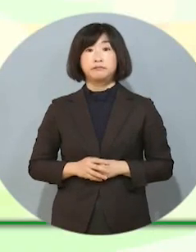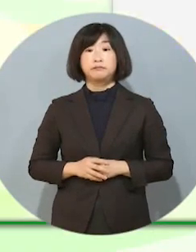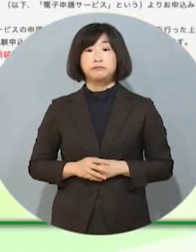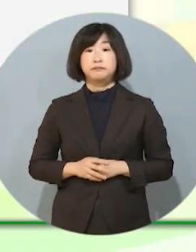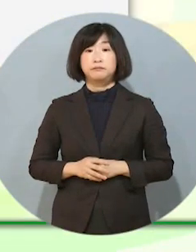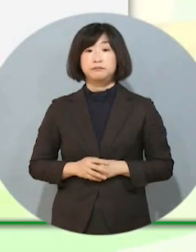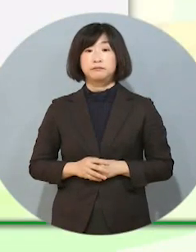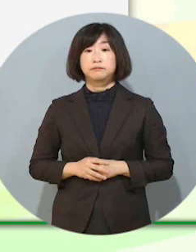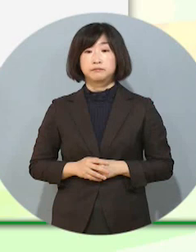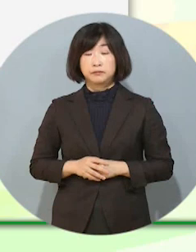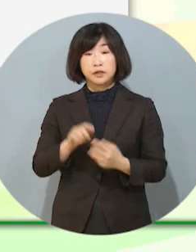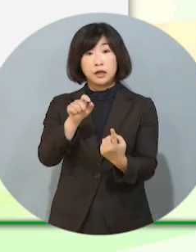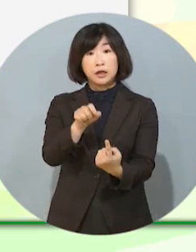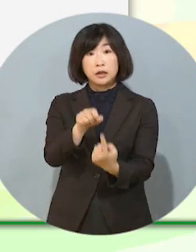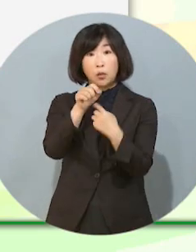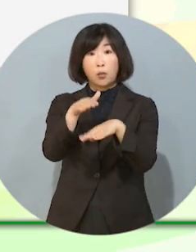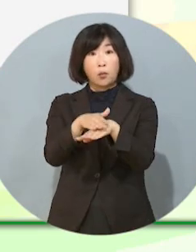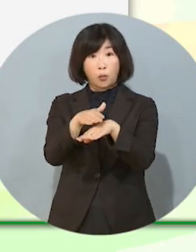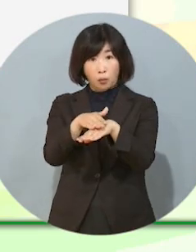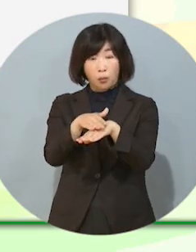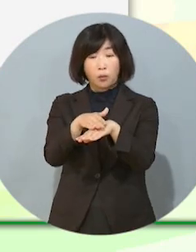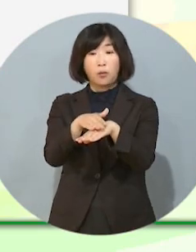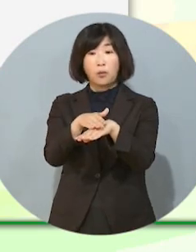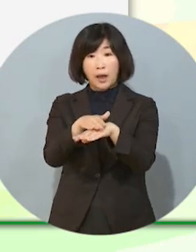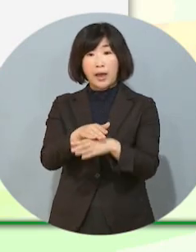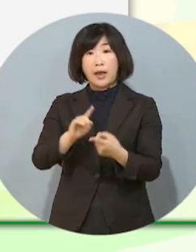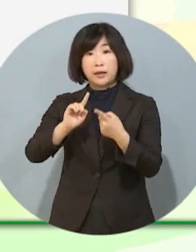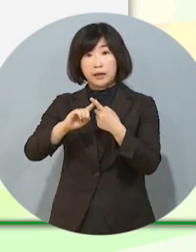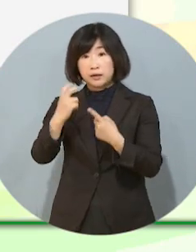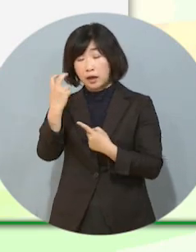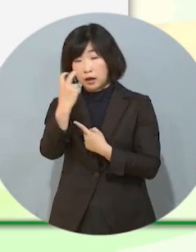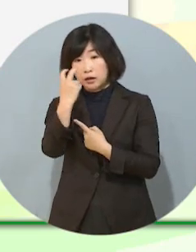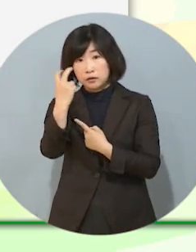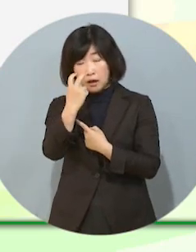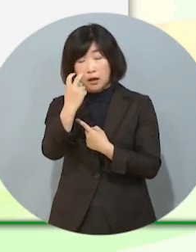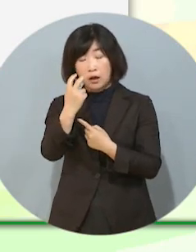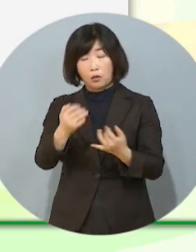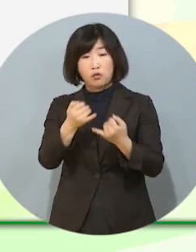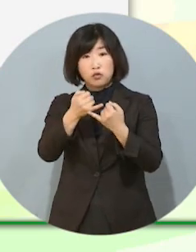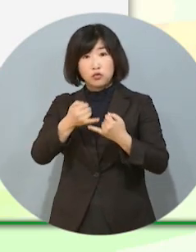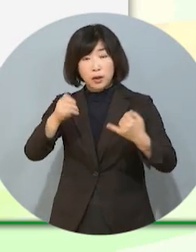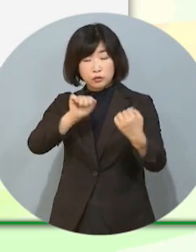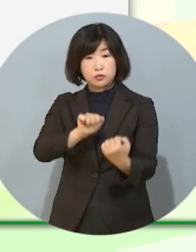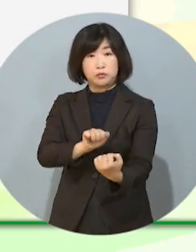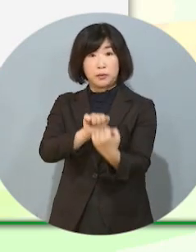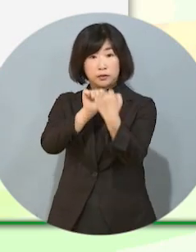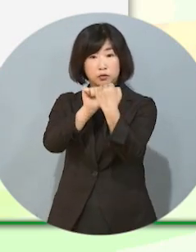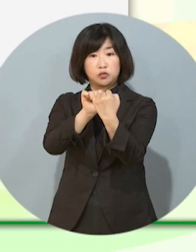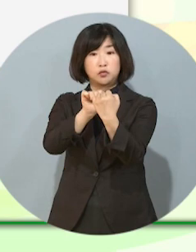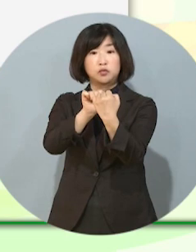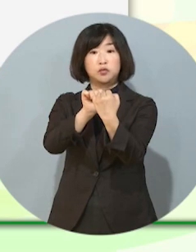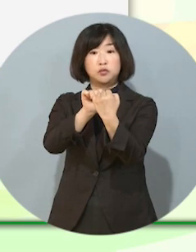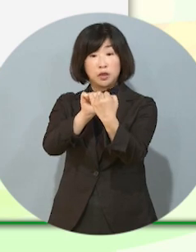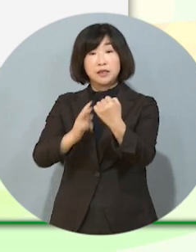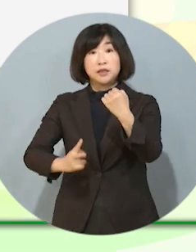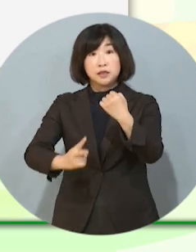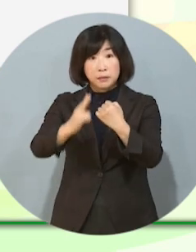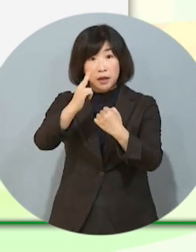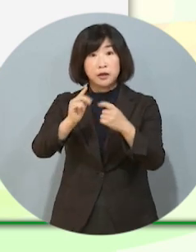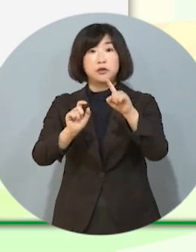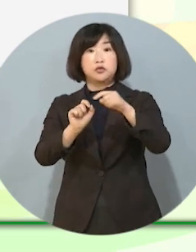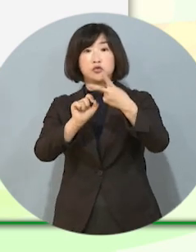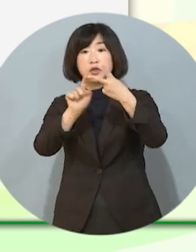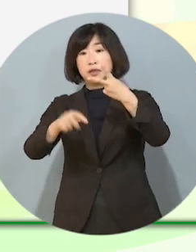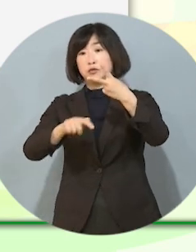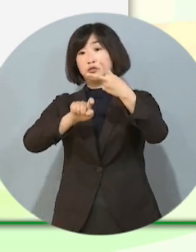です先行方法は適正検査及びWeb面接で申し込み期間は来月10日